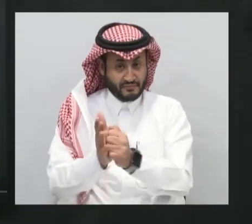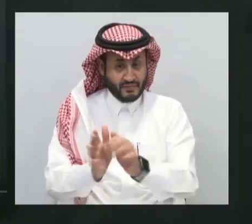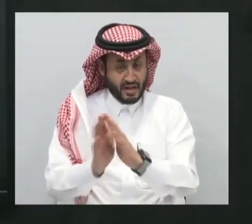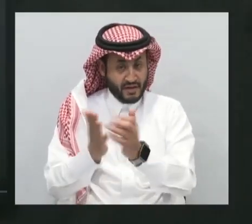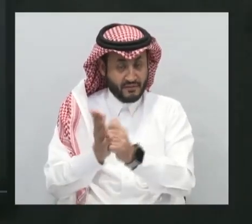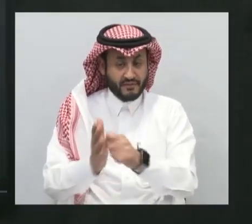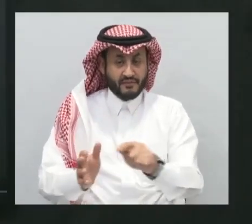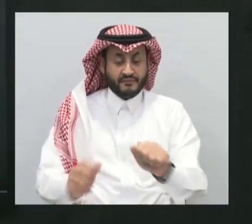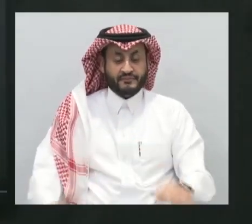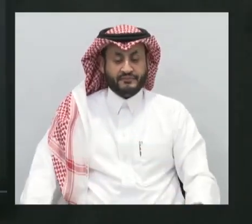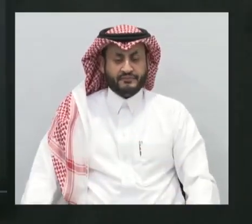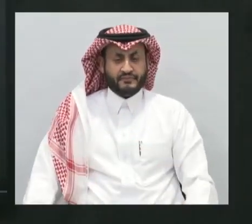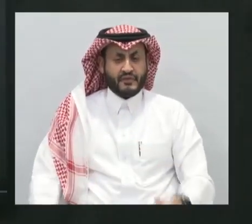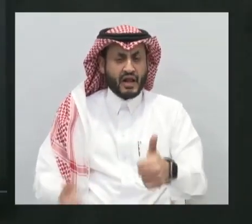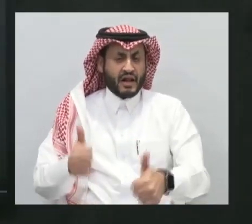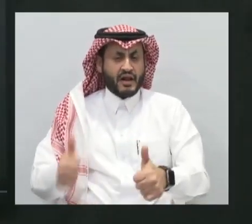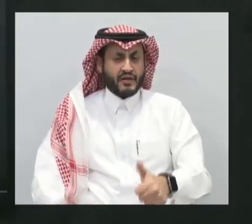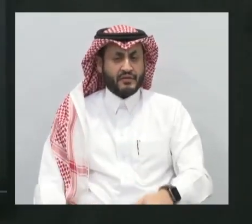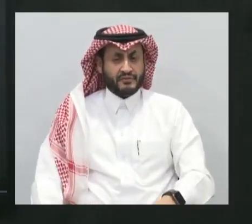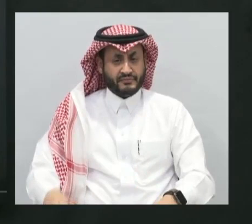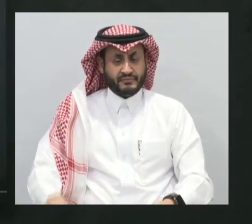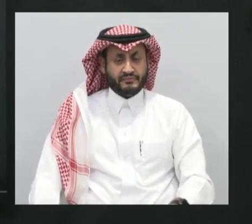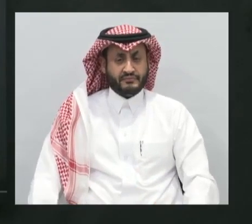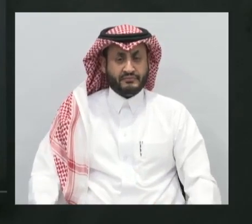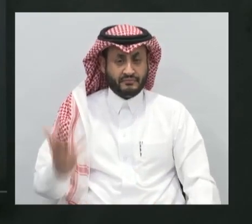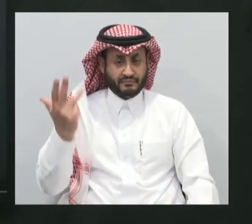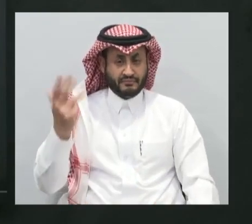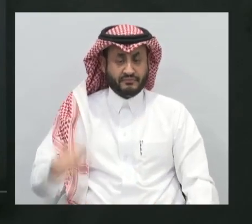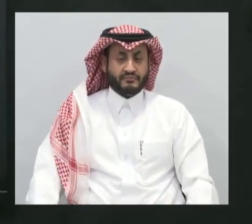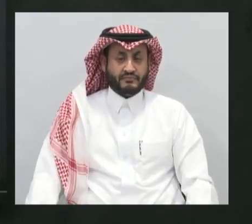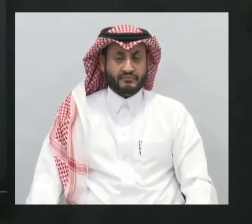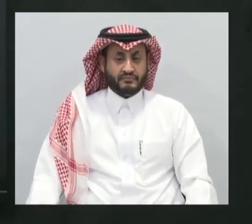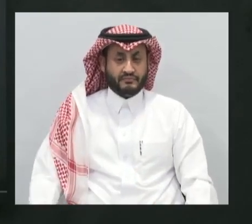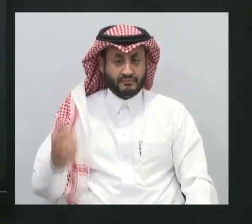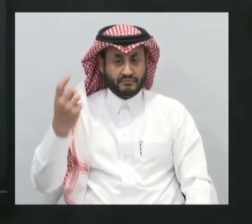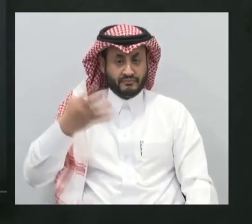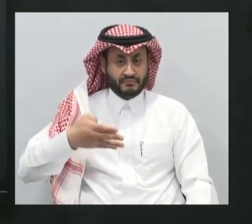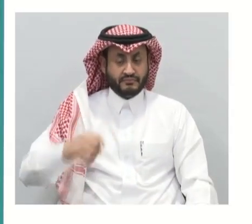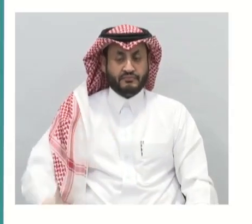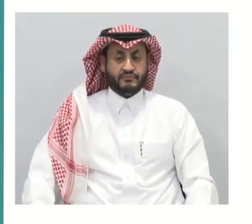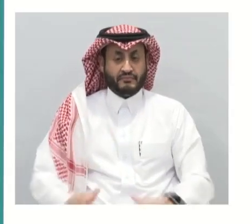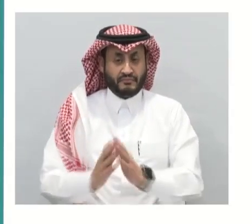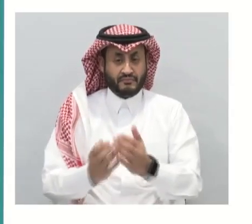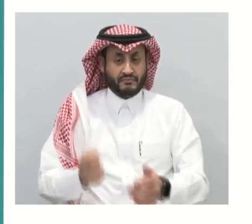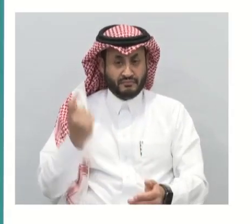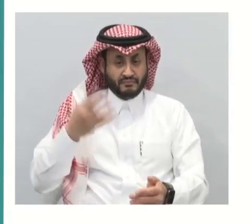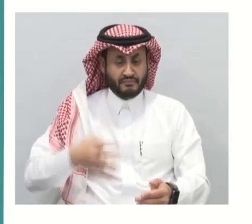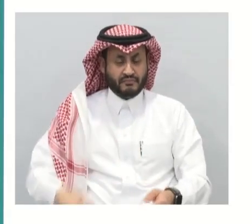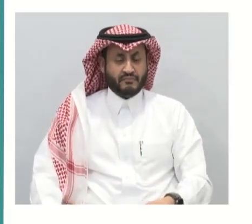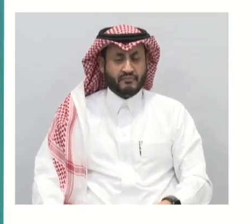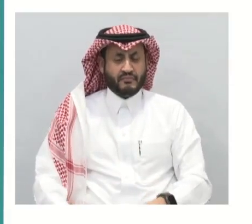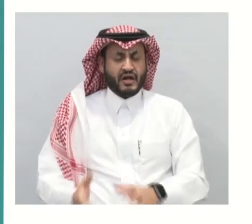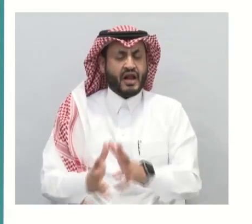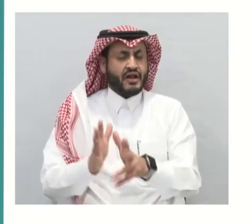نشاطنا المنزلي اختبر نفسك سؤال رقم تسعه صفحه 41 وضحى وضحي ما